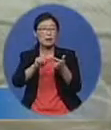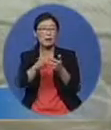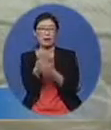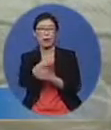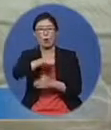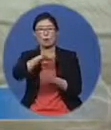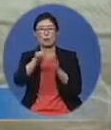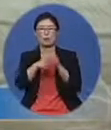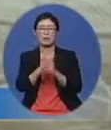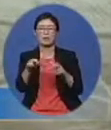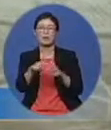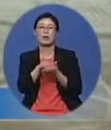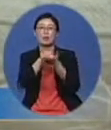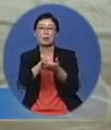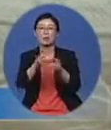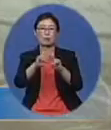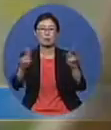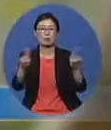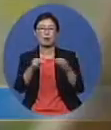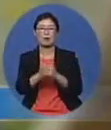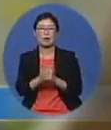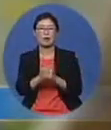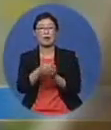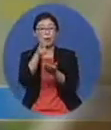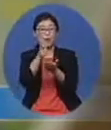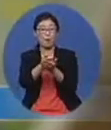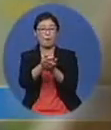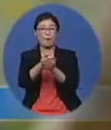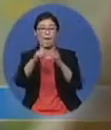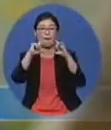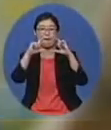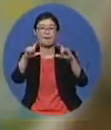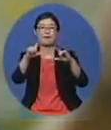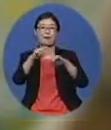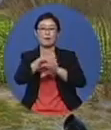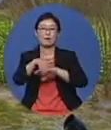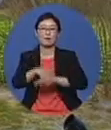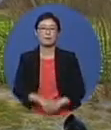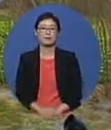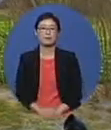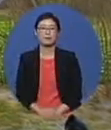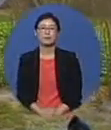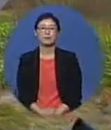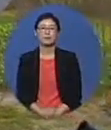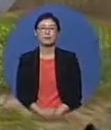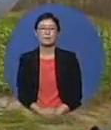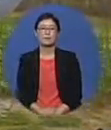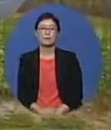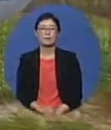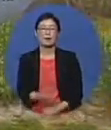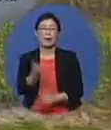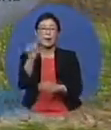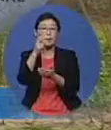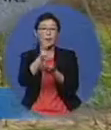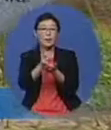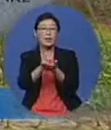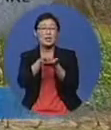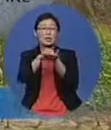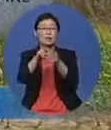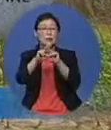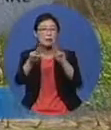장애인 등록 취소를 해당 법에 명시화할 계획이라고 밝혔습니다. 복지부는 현행법에 등록 취소라는 단어가